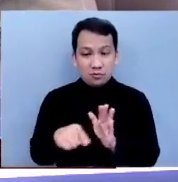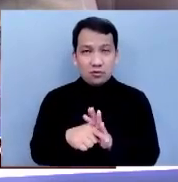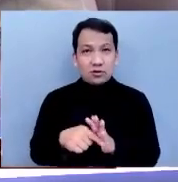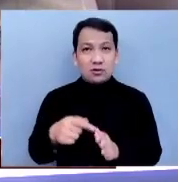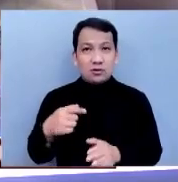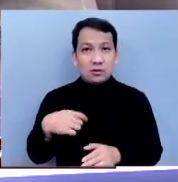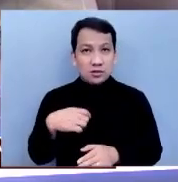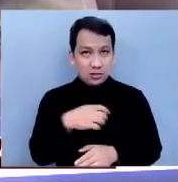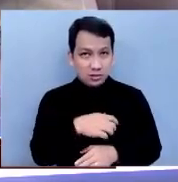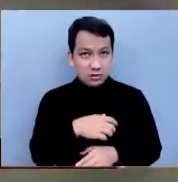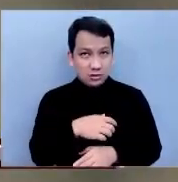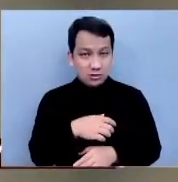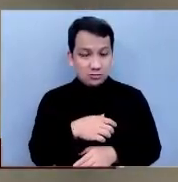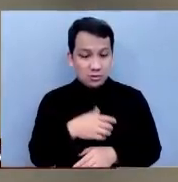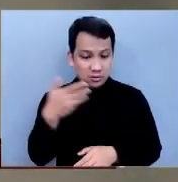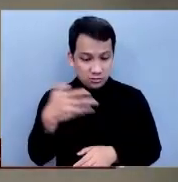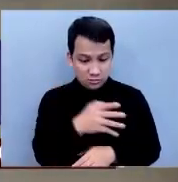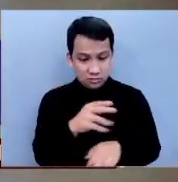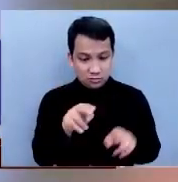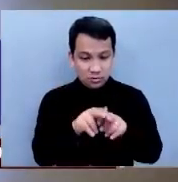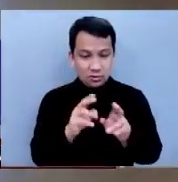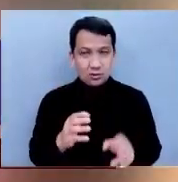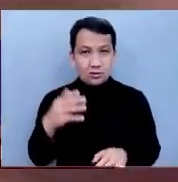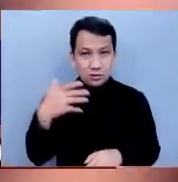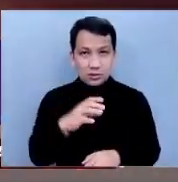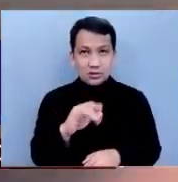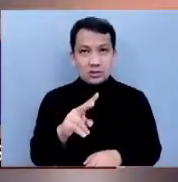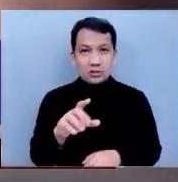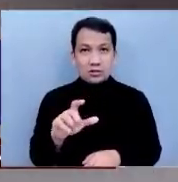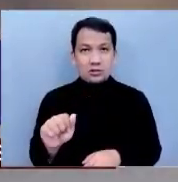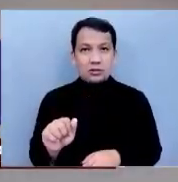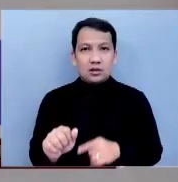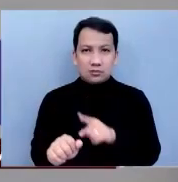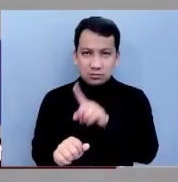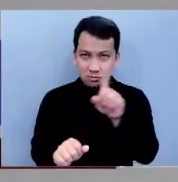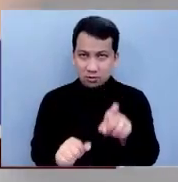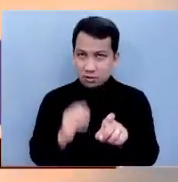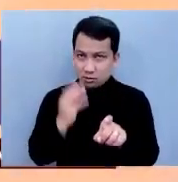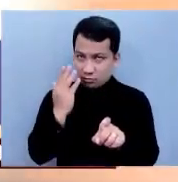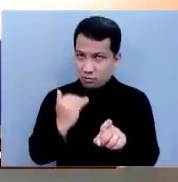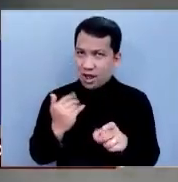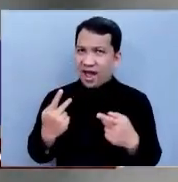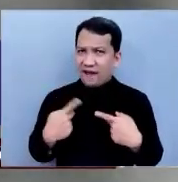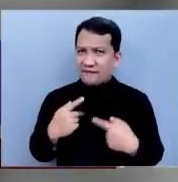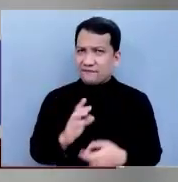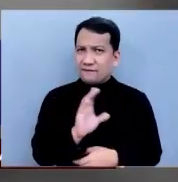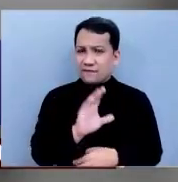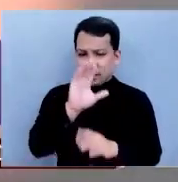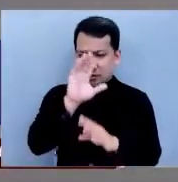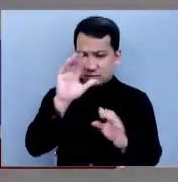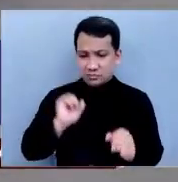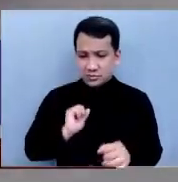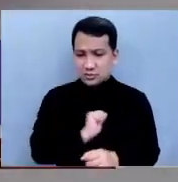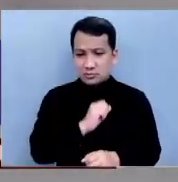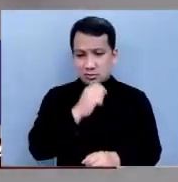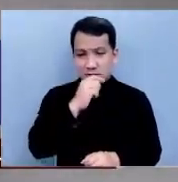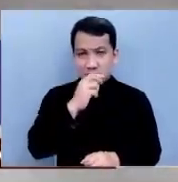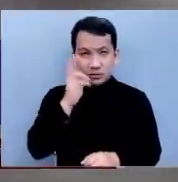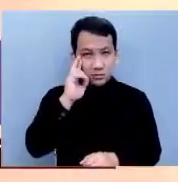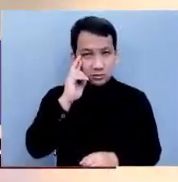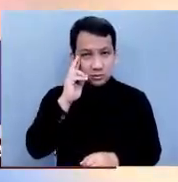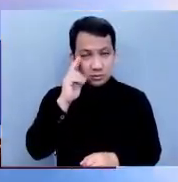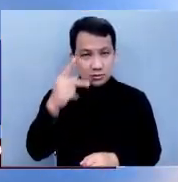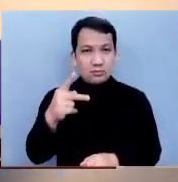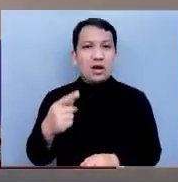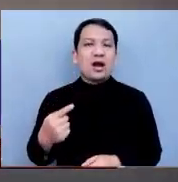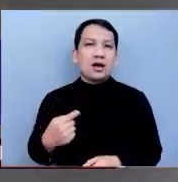yung high-powered rifle na yan. So ang tanong natin, bakit meron yan sa Senator Padilla? Ang sagot niya sa atin, isa